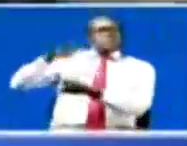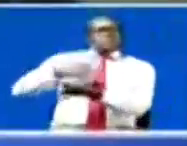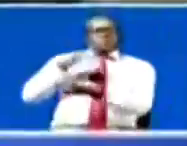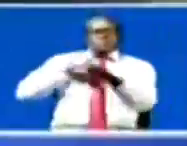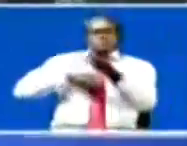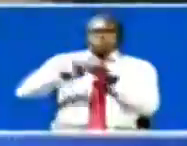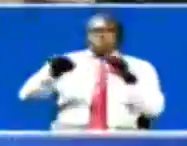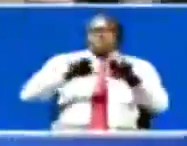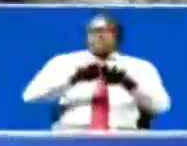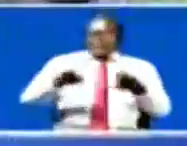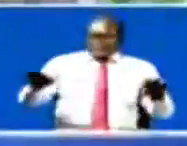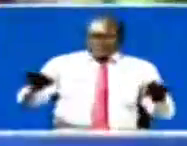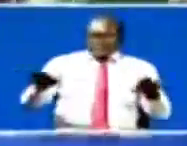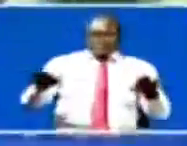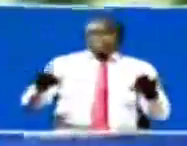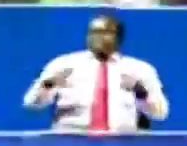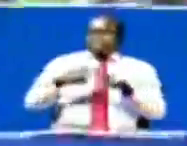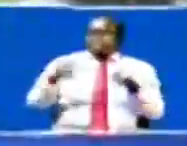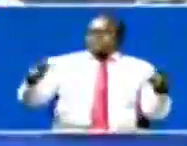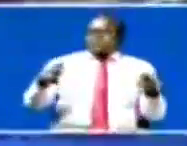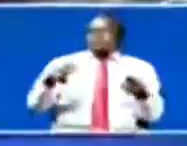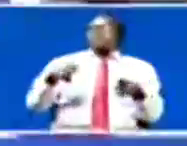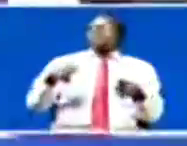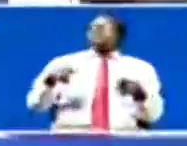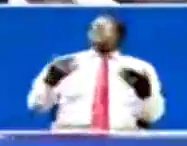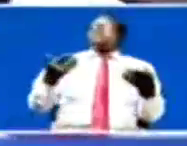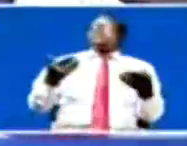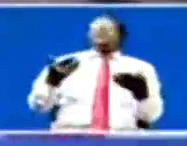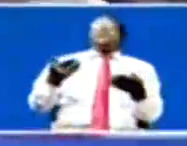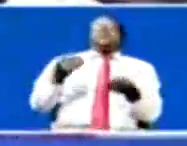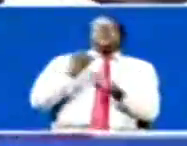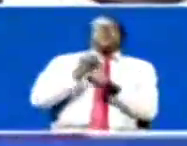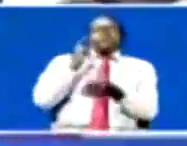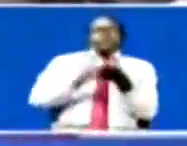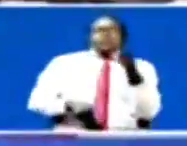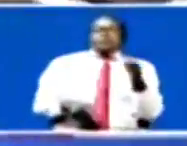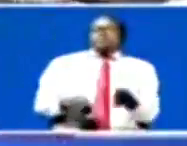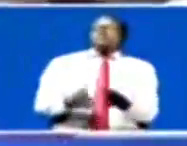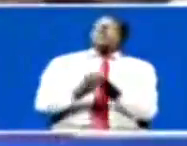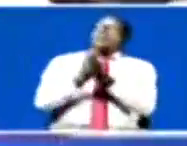Waliingia kwenye ardhi hiyo, kwanza walifanya tambiko.